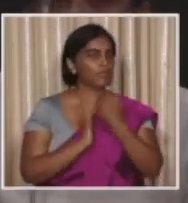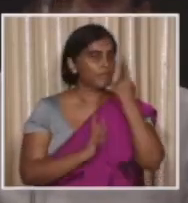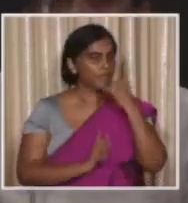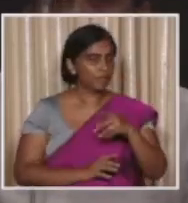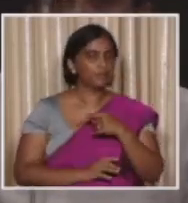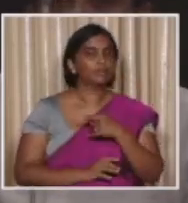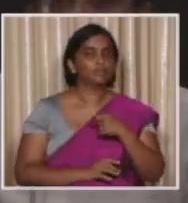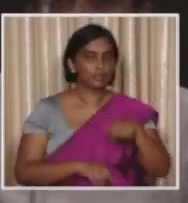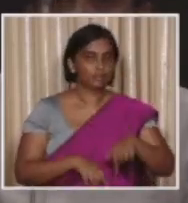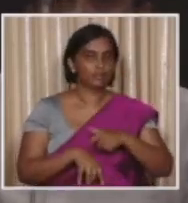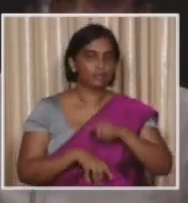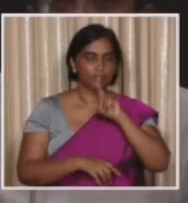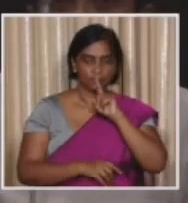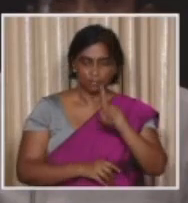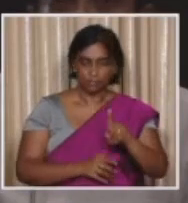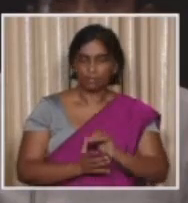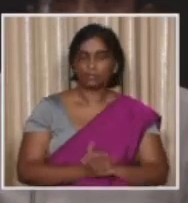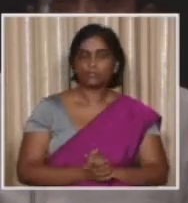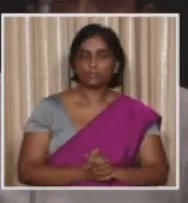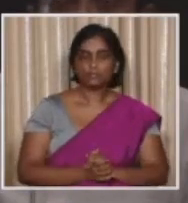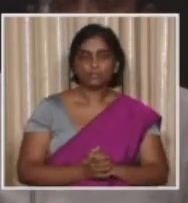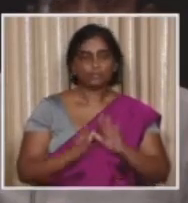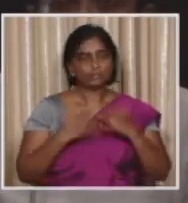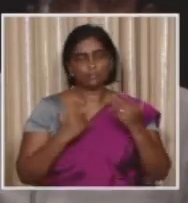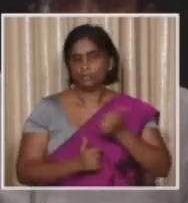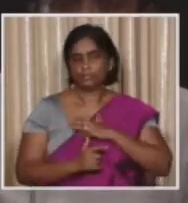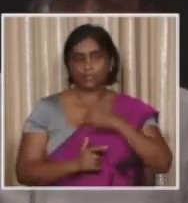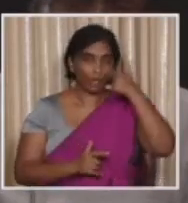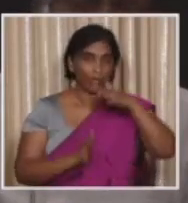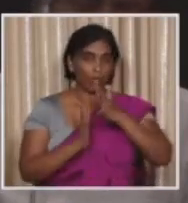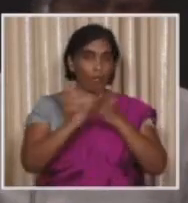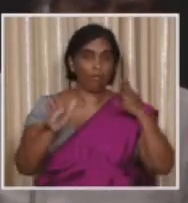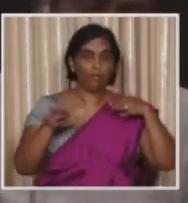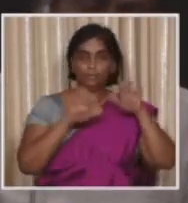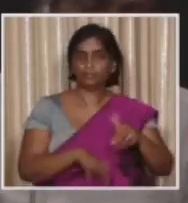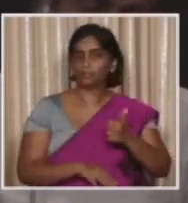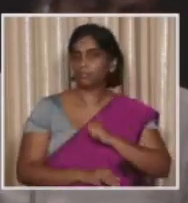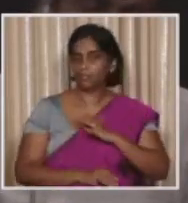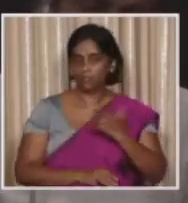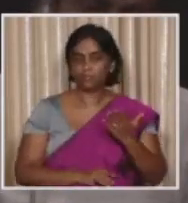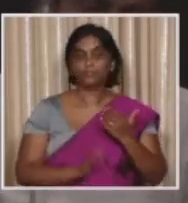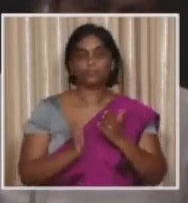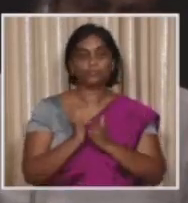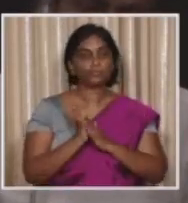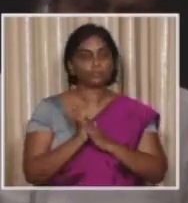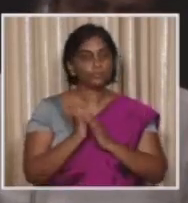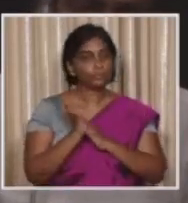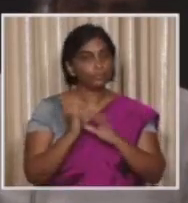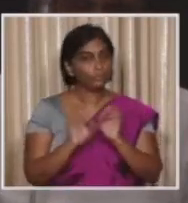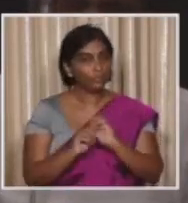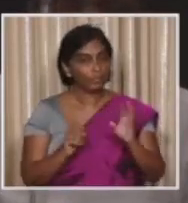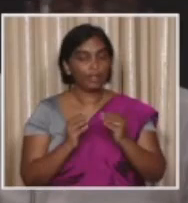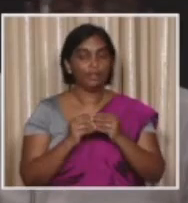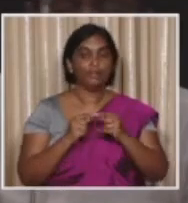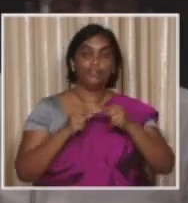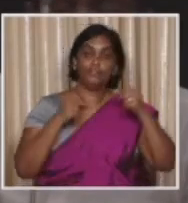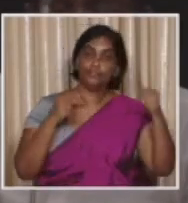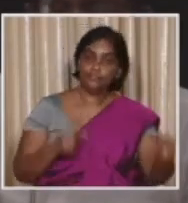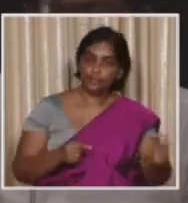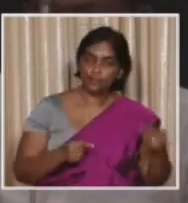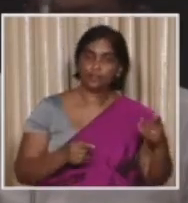එකත් මේ වෙලාවේ මතක් කරන්න ඕන. කවුරුත් කැමති නැහැ ඉන්ධන පොලිමේ ඉන්න. මාධ්‍ය ඒ වෙලාවෙත්, විපක්ෂය ඒ